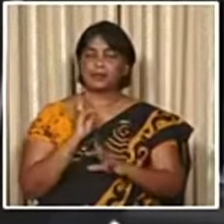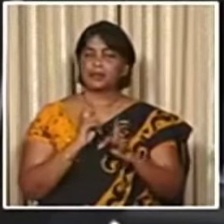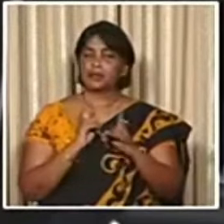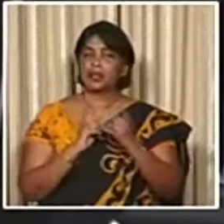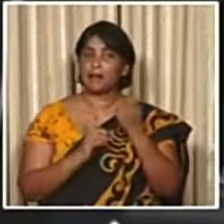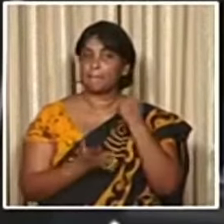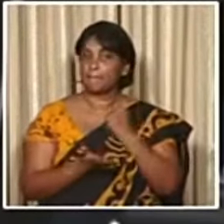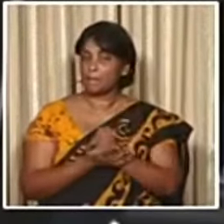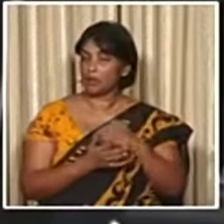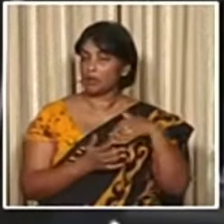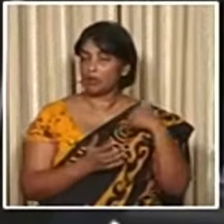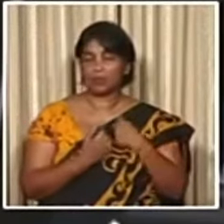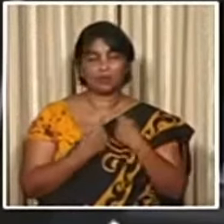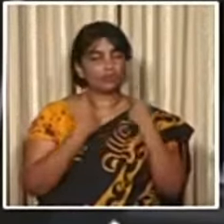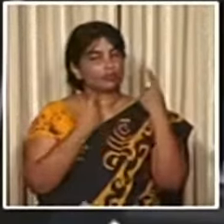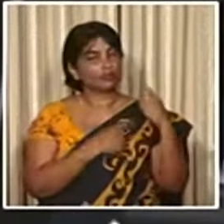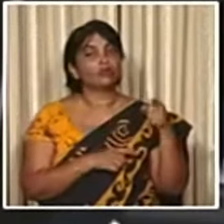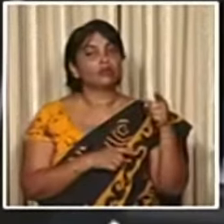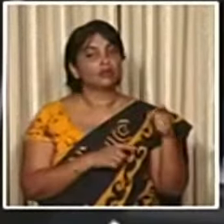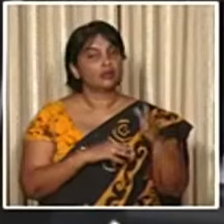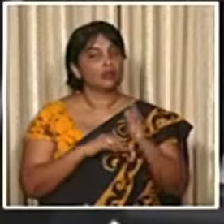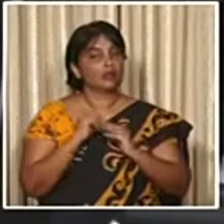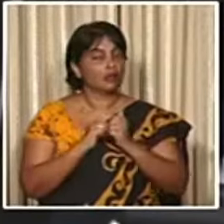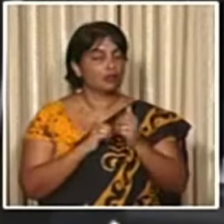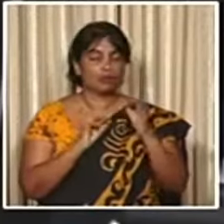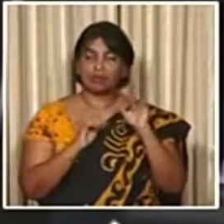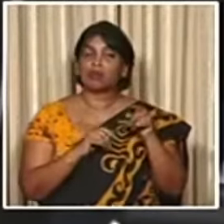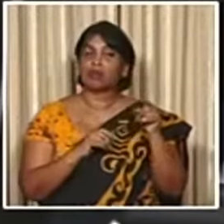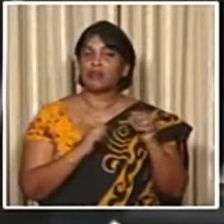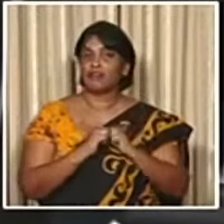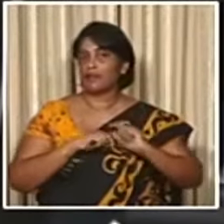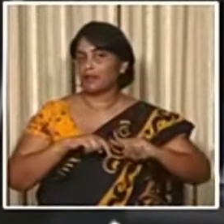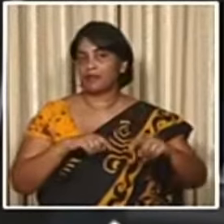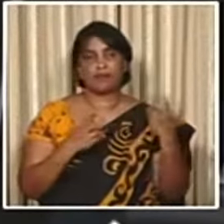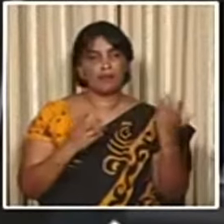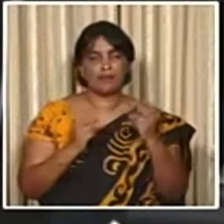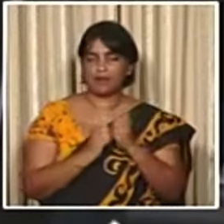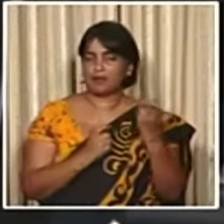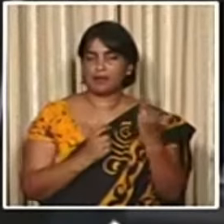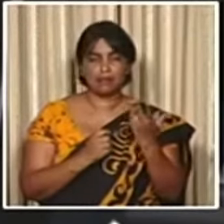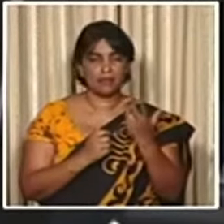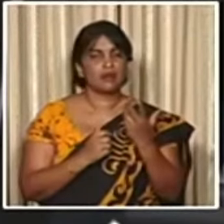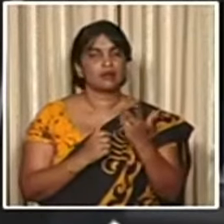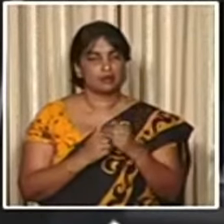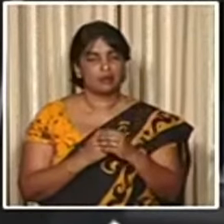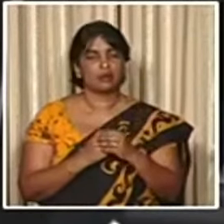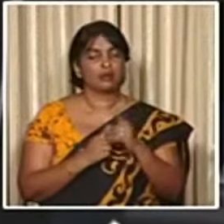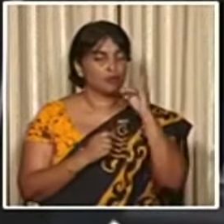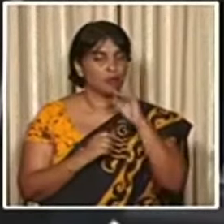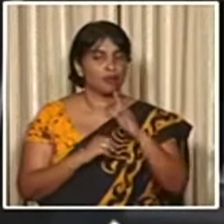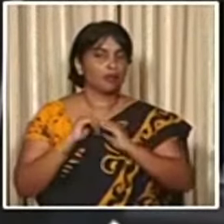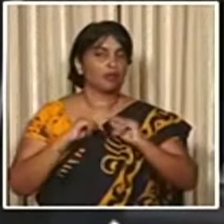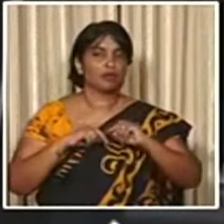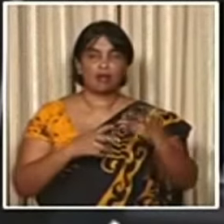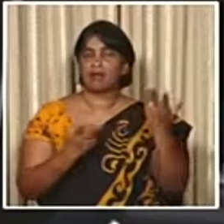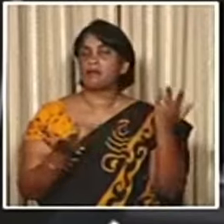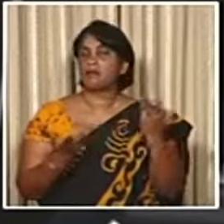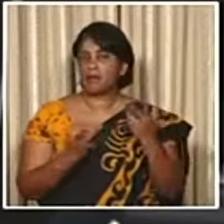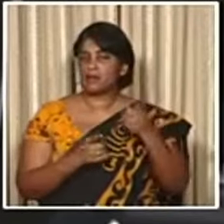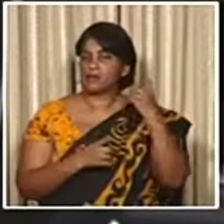මේ මහ බැංකුවට පවරලා ඒගොල්ල කරනකම් හිටියට මේක කෙරෙන්නේ නැහැ ඒගොල්ලන්ට කරන්නත් බෑ ප්‍රායෝගිකව. එහෙම යාන්ත්‍රණයකුත්